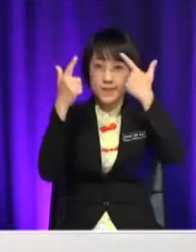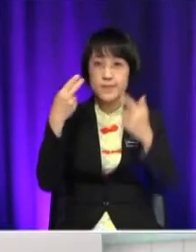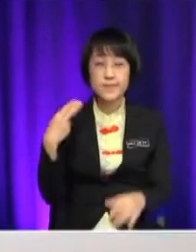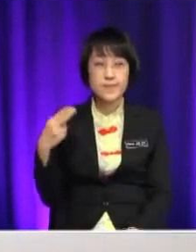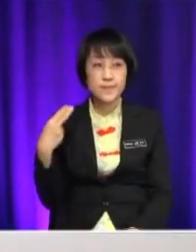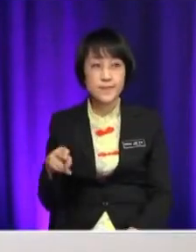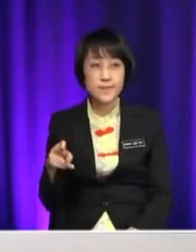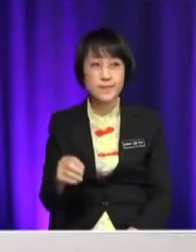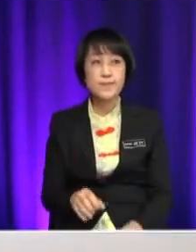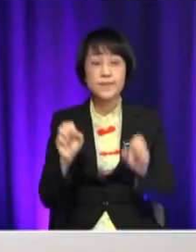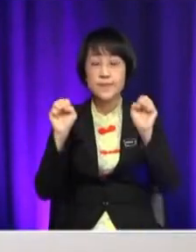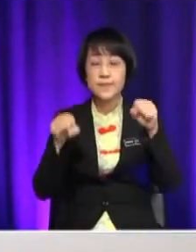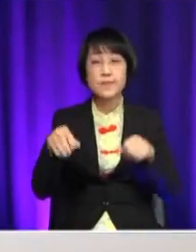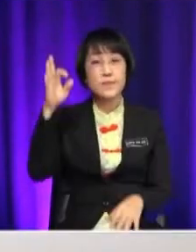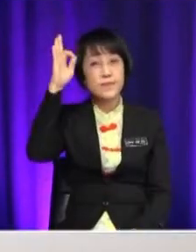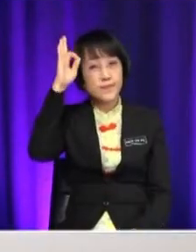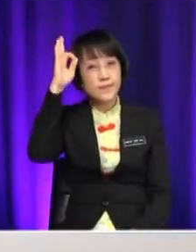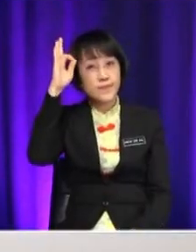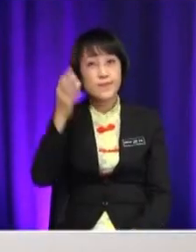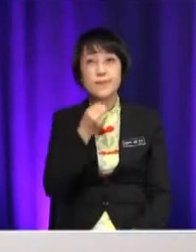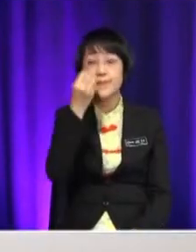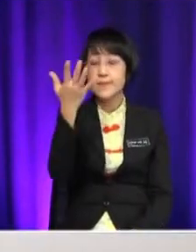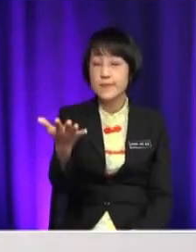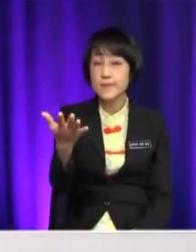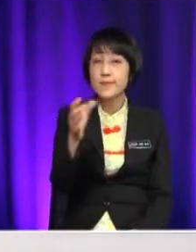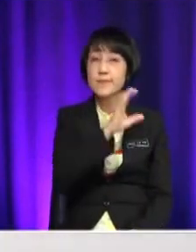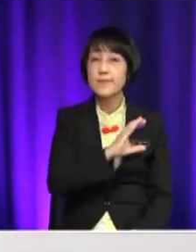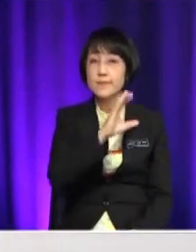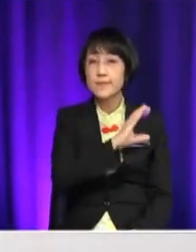Saudara Faizrin kemukakan ciri-ciri pelancong hijau?